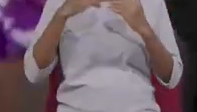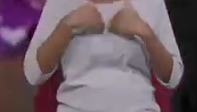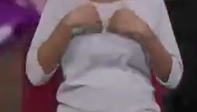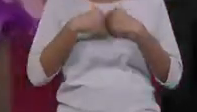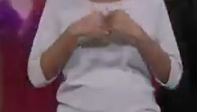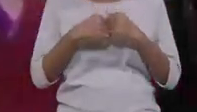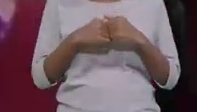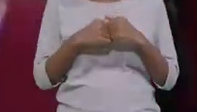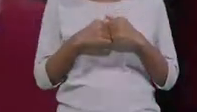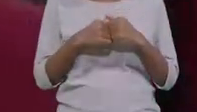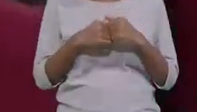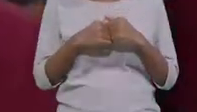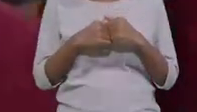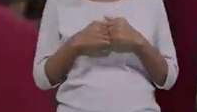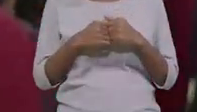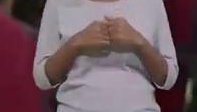ce que tu devrais avoir,